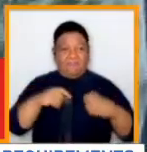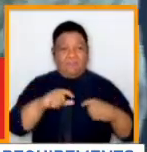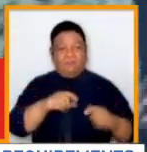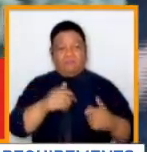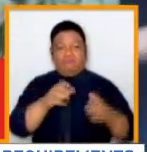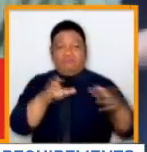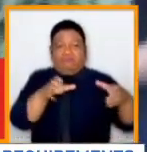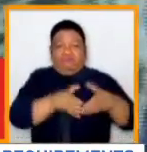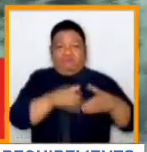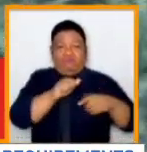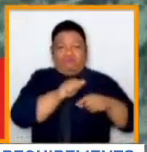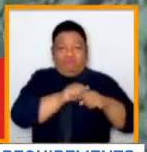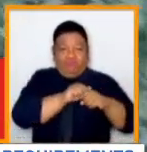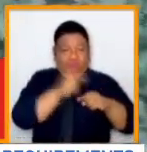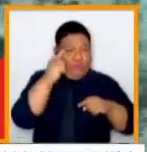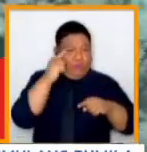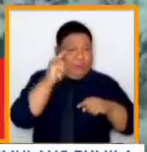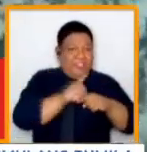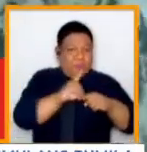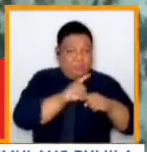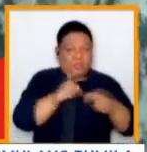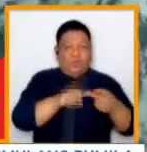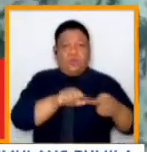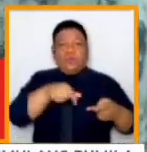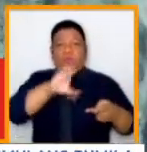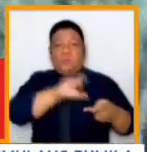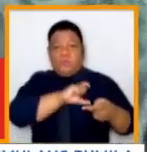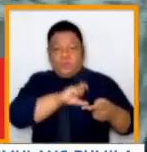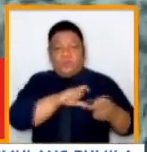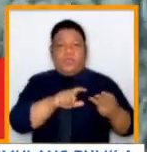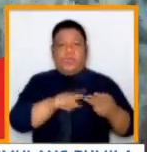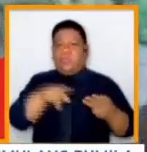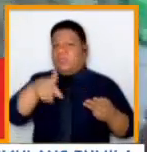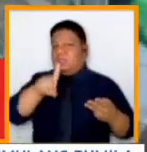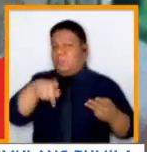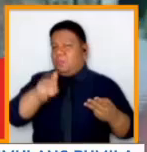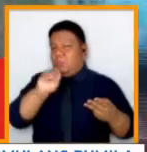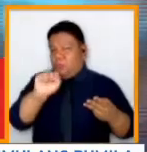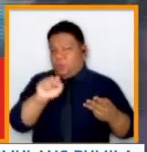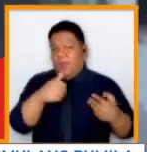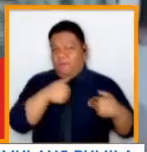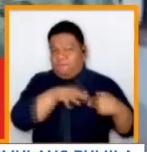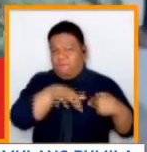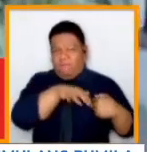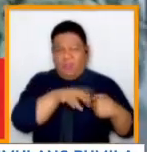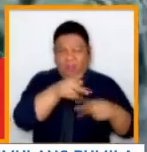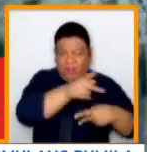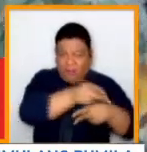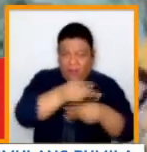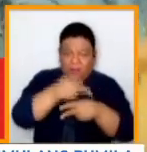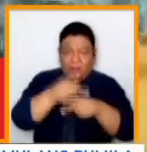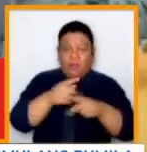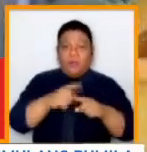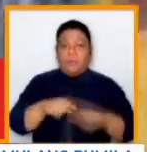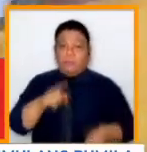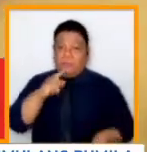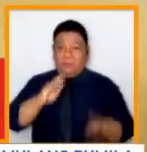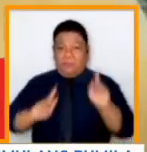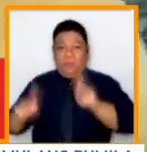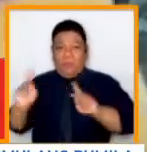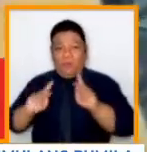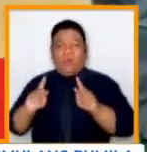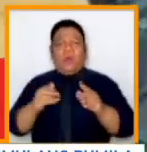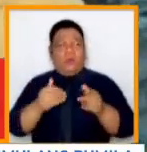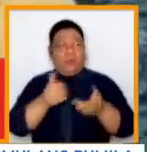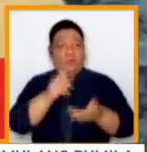QCPD at DPOS sa lugar. Paliwanag ng mga residente, malaking tulong sana ang 20,000 pesos upang makapagtayo sila ng sarili nilang